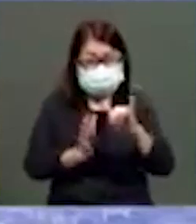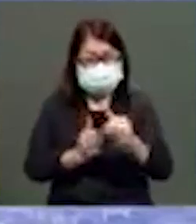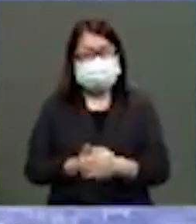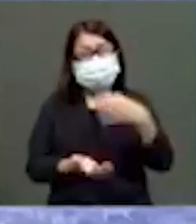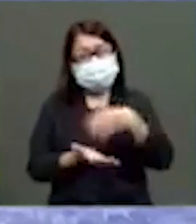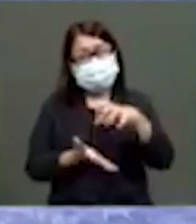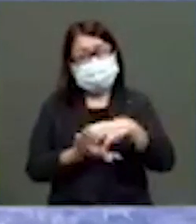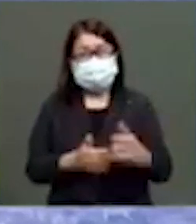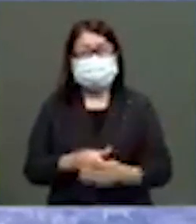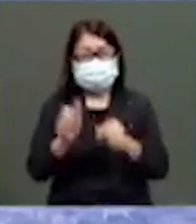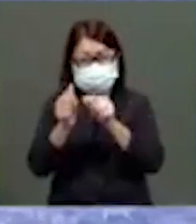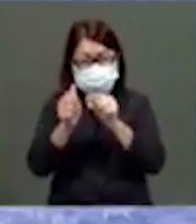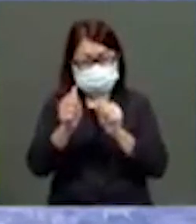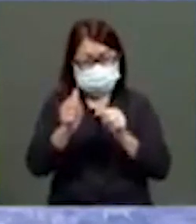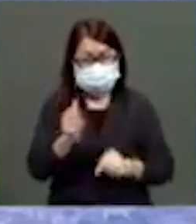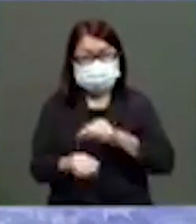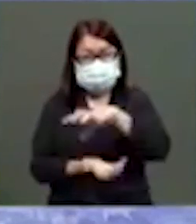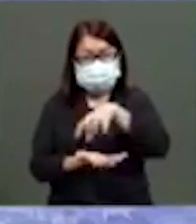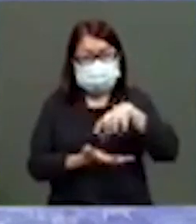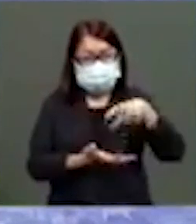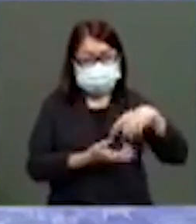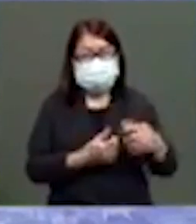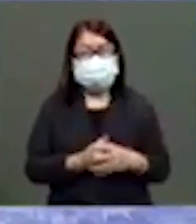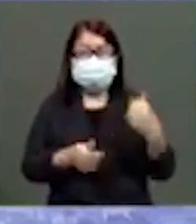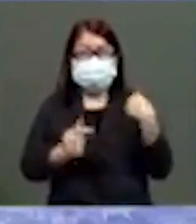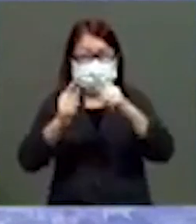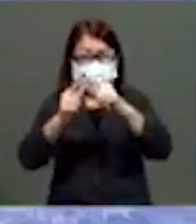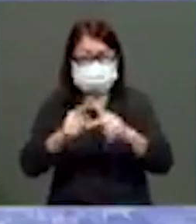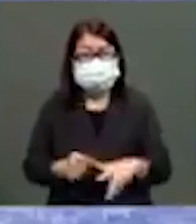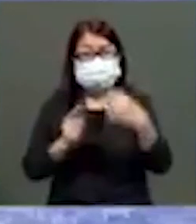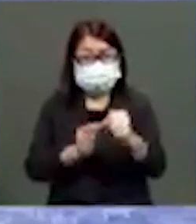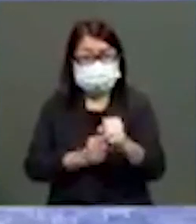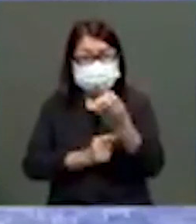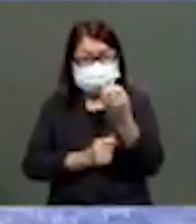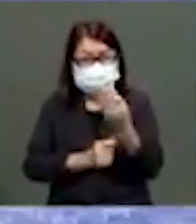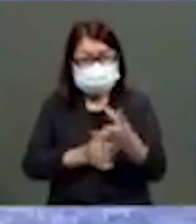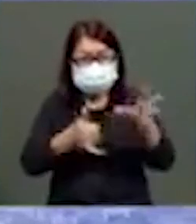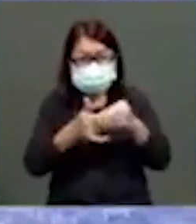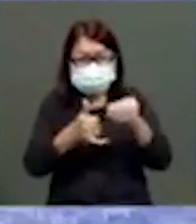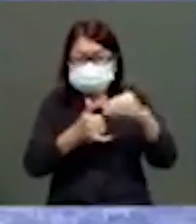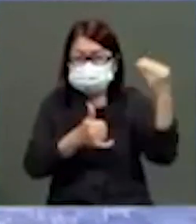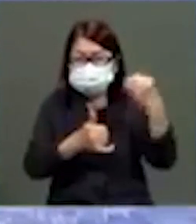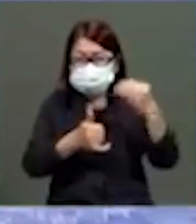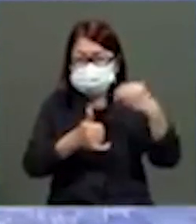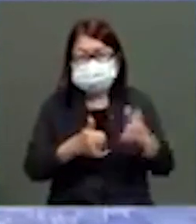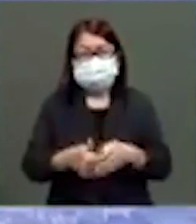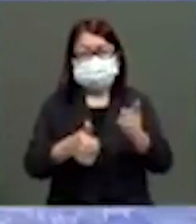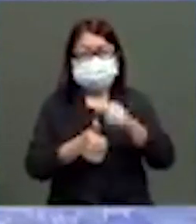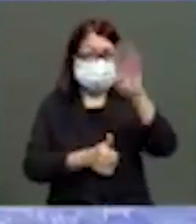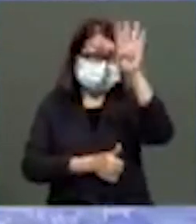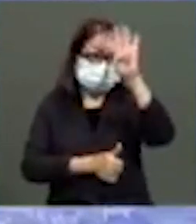ขตต่างๆที่มีการรายงานเข้ามา10อันดับเขตสูงสุดรายวันนะครับวันนี้คือคลองเตย